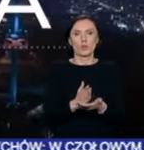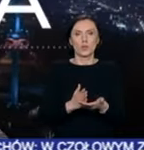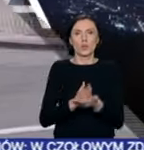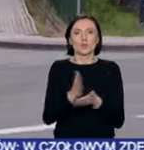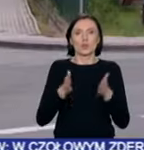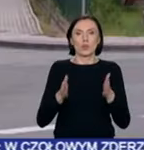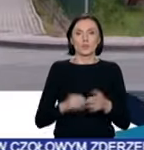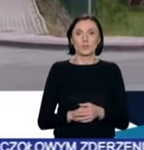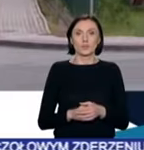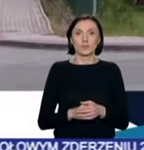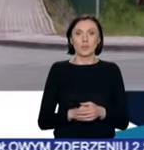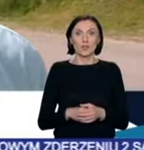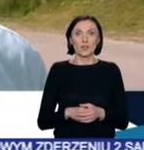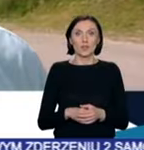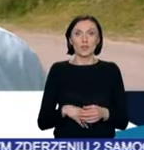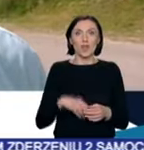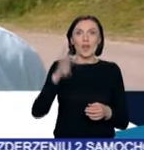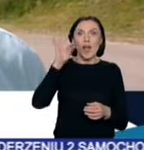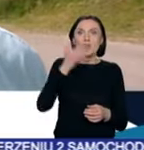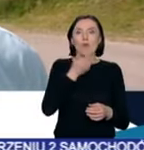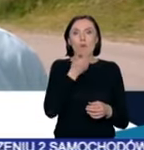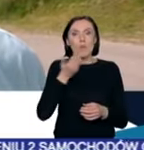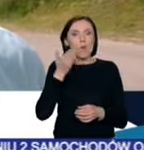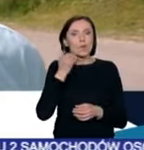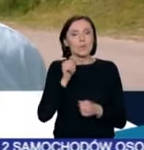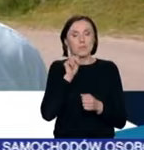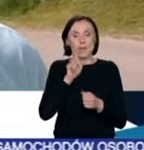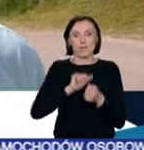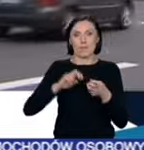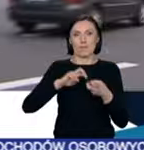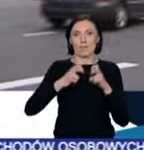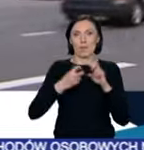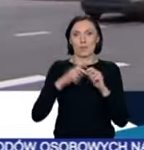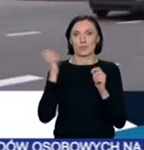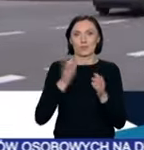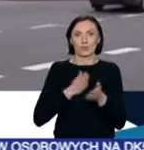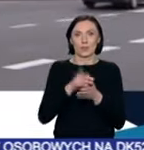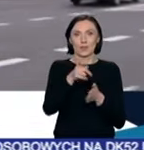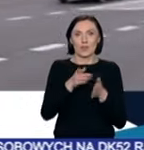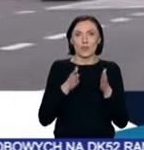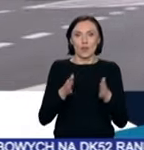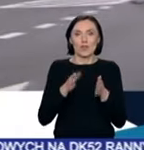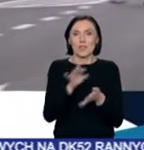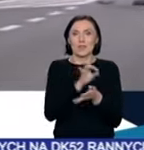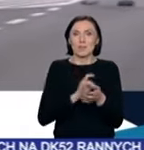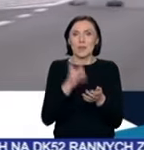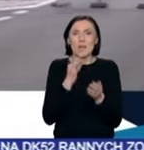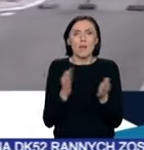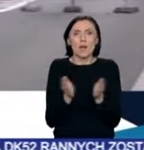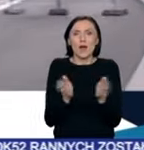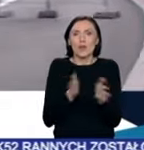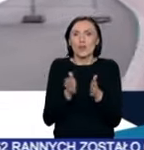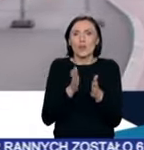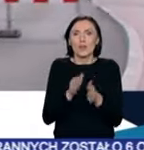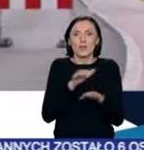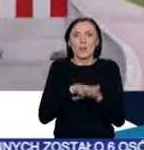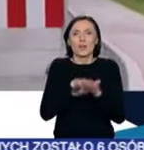W godzinach szczytu no to są problemy z przejechaniem po tych drogach gminnych, się ten ruch rozkłada. No i